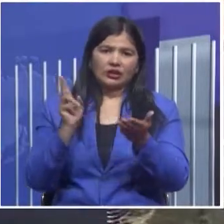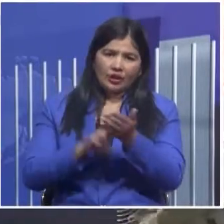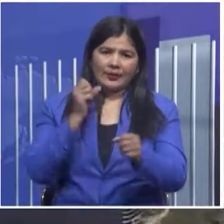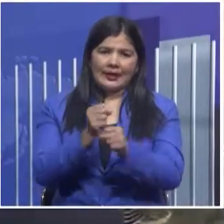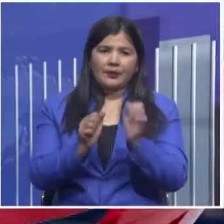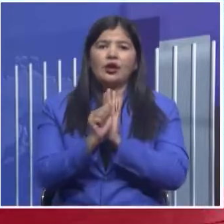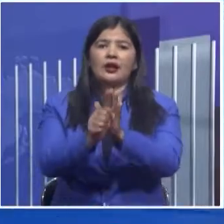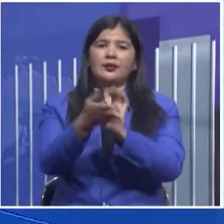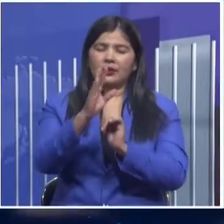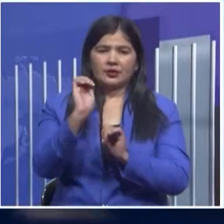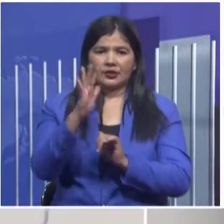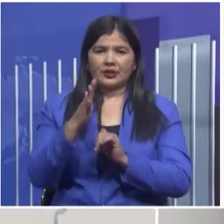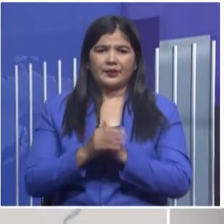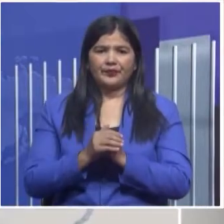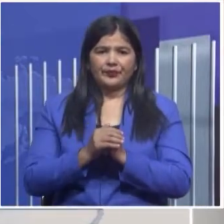सकेन।